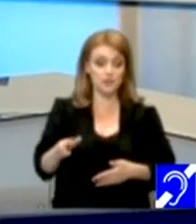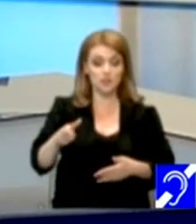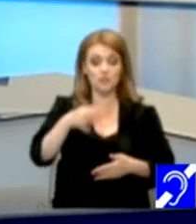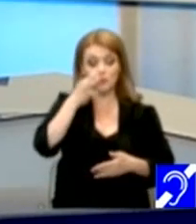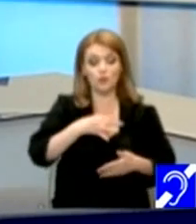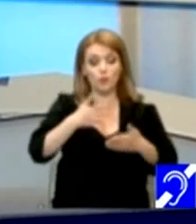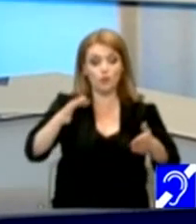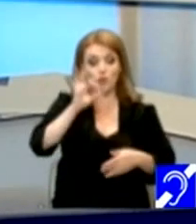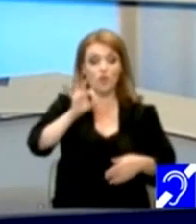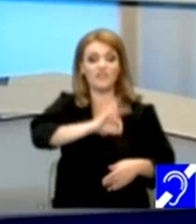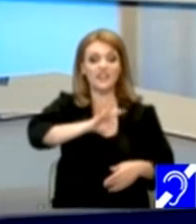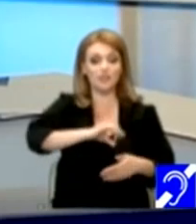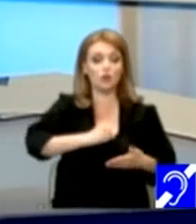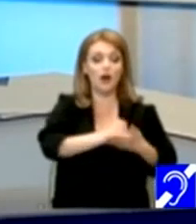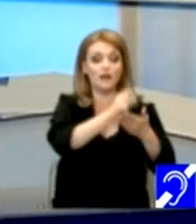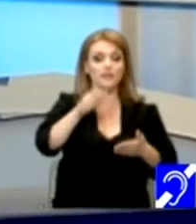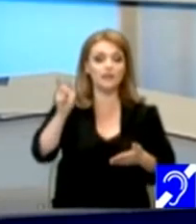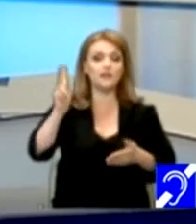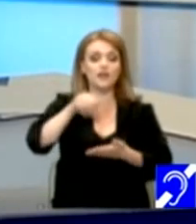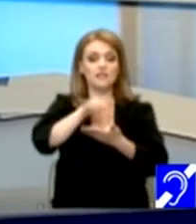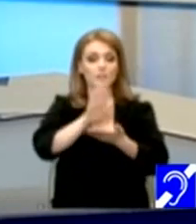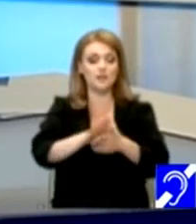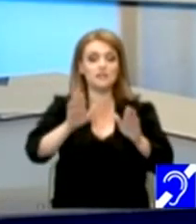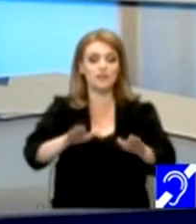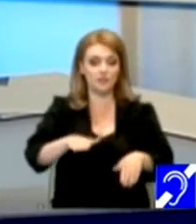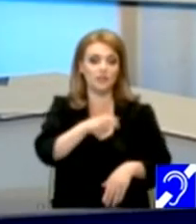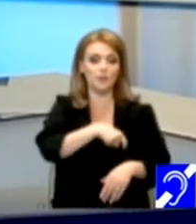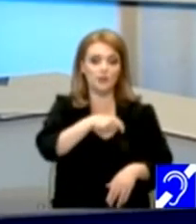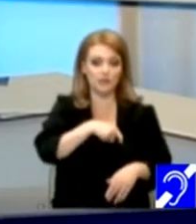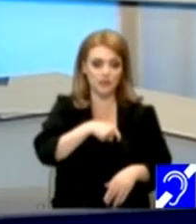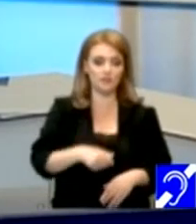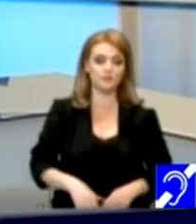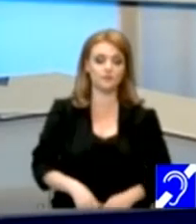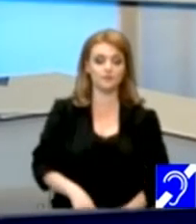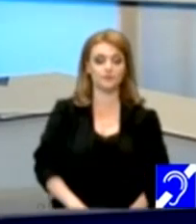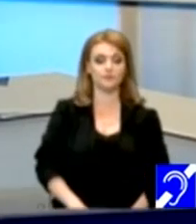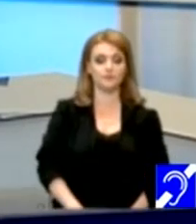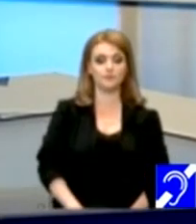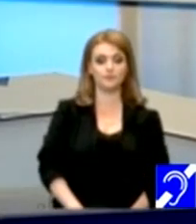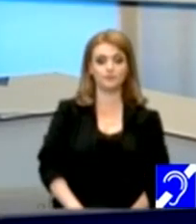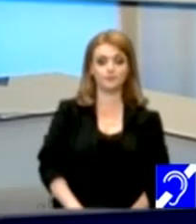datele privind veniturile candidaților la alegerile parlamentare anticipate și vine cu detalii.